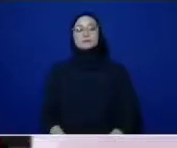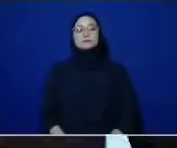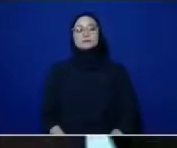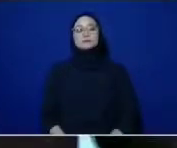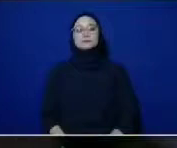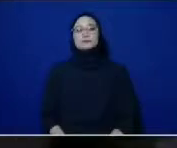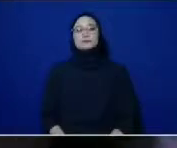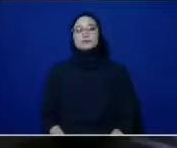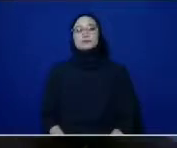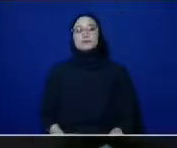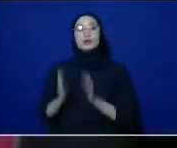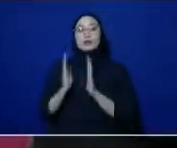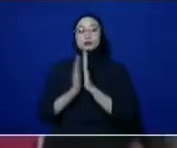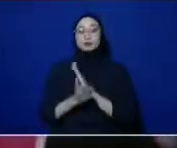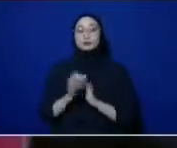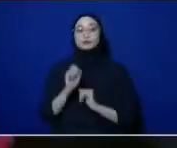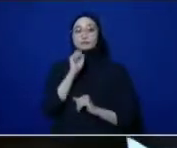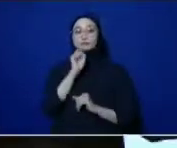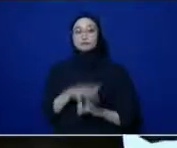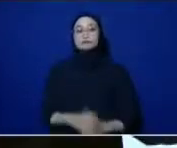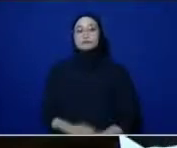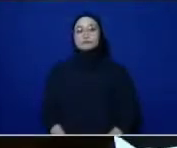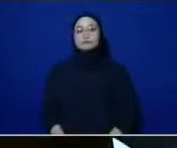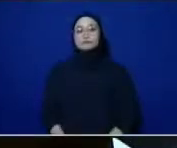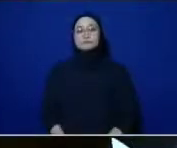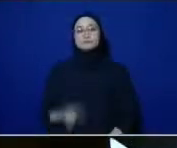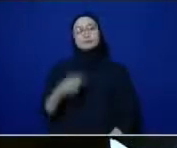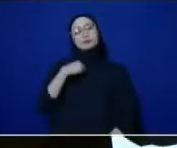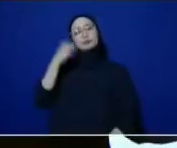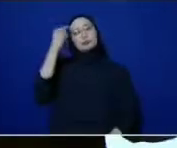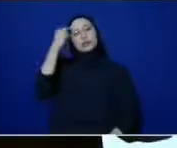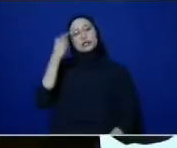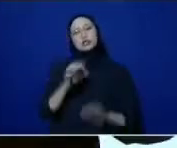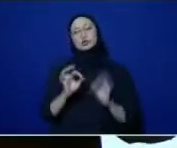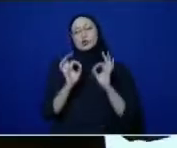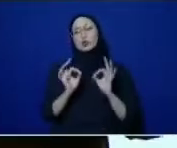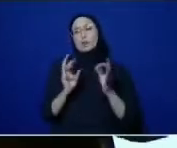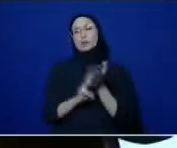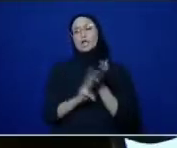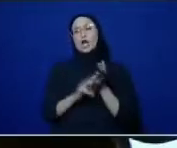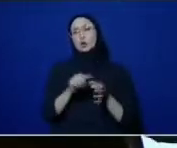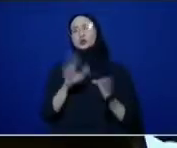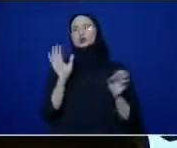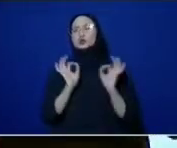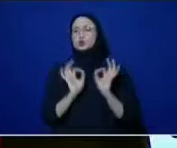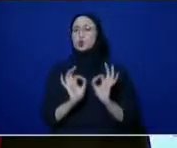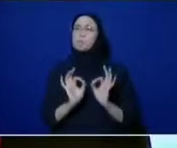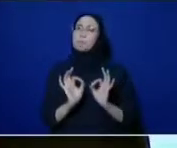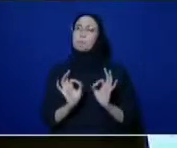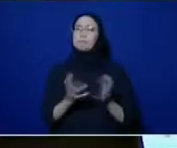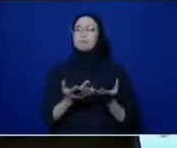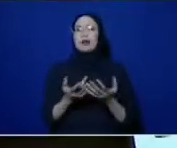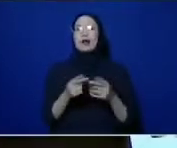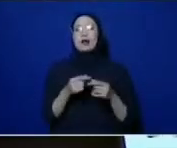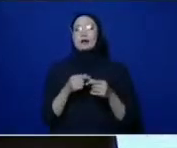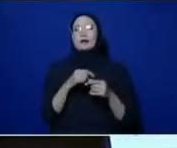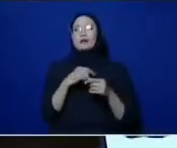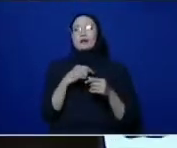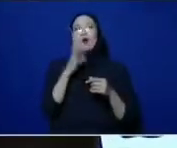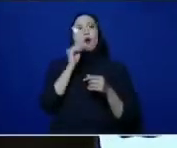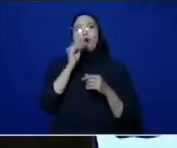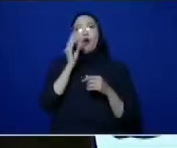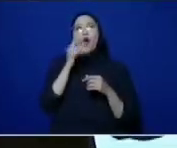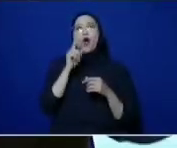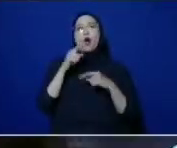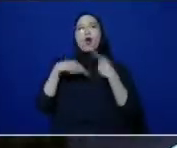Jalan, Pak. Langsung saja Pak. Saya kira cukup ya masalah ini. Ya, untuk apa bertele-tele lagi? Oke.